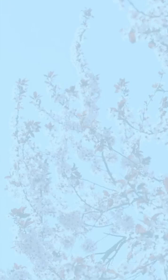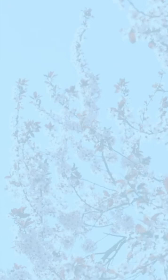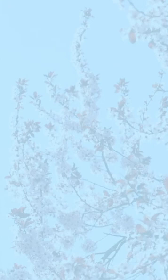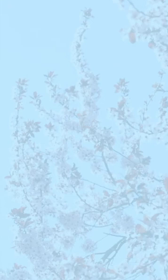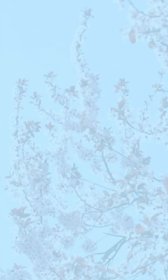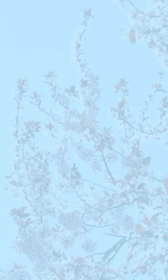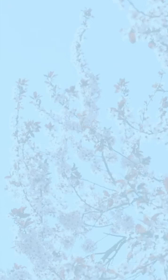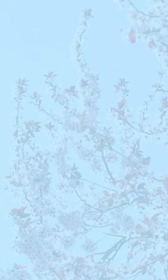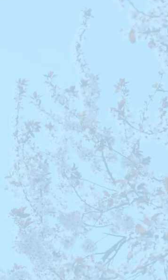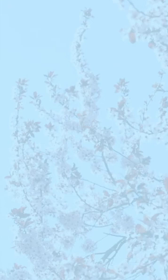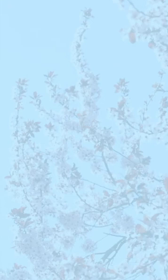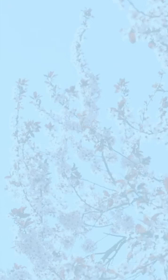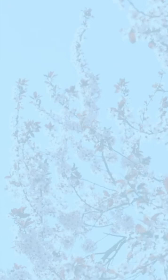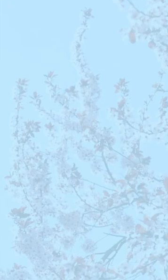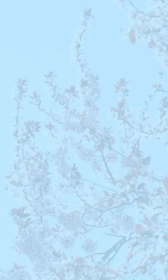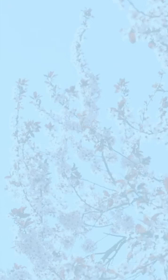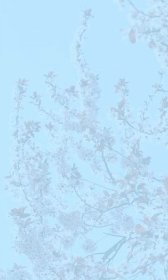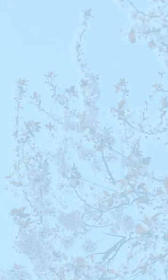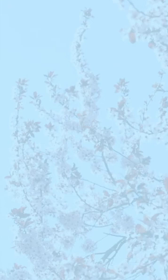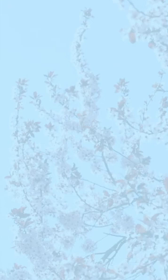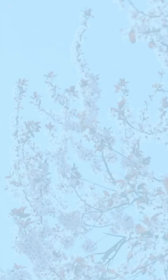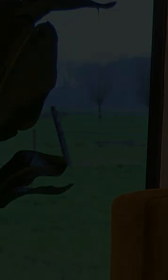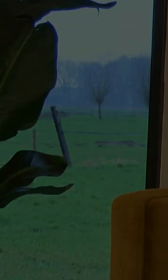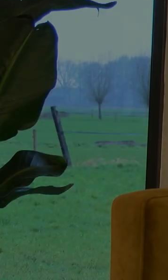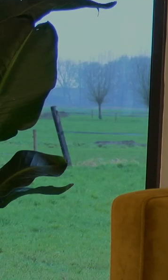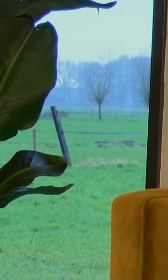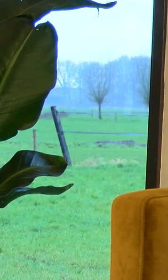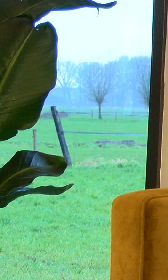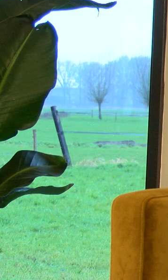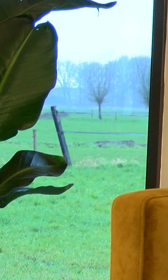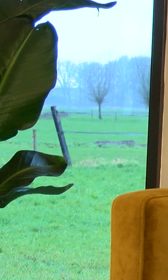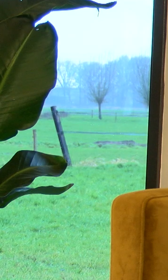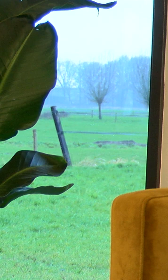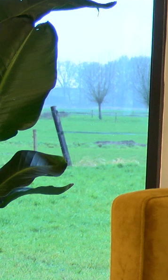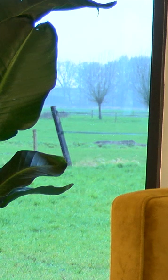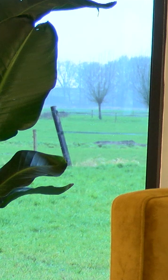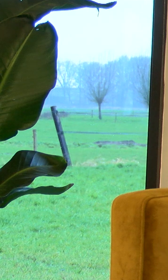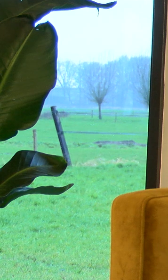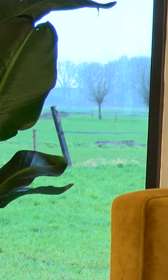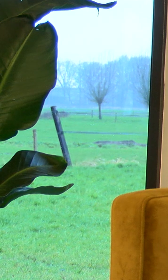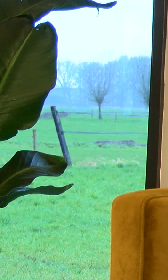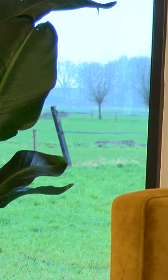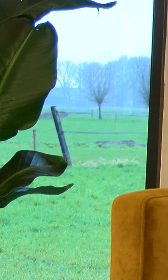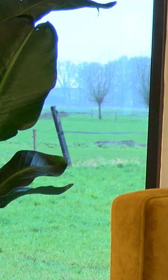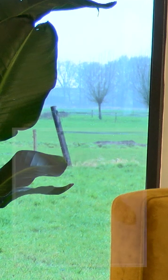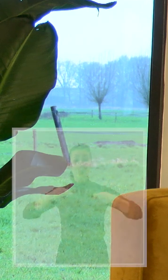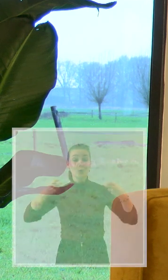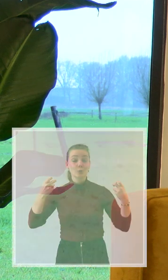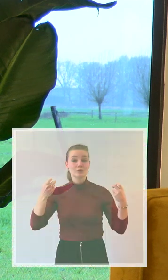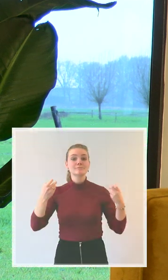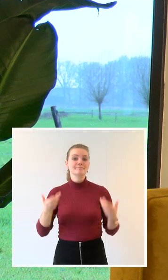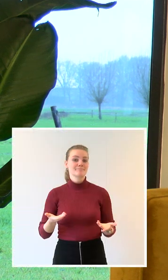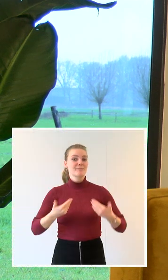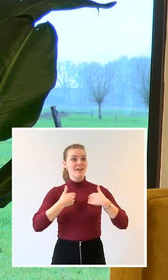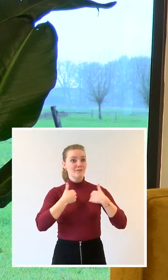liefde voor ons in zijn ogen staan. Als hij... Van harte welkom. U kijkt naar een uitzending van